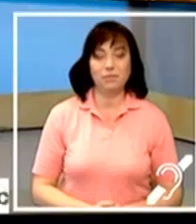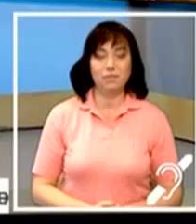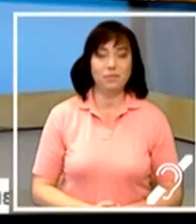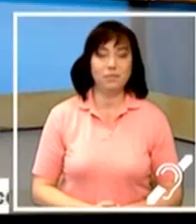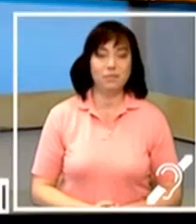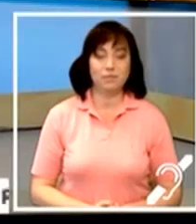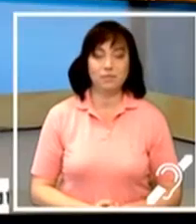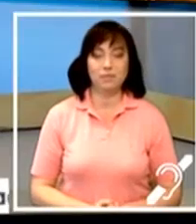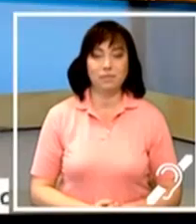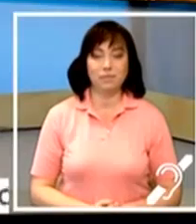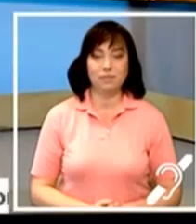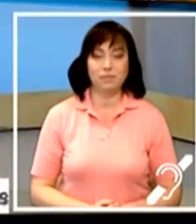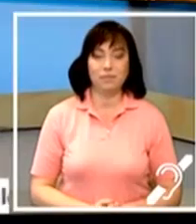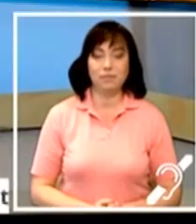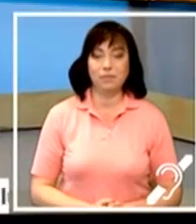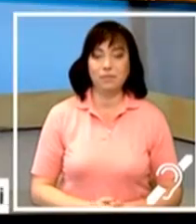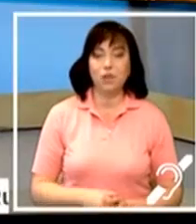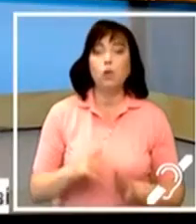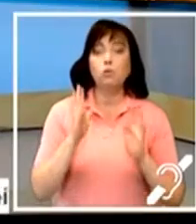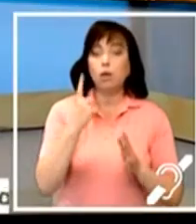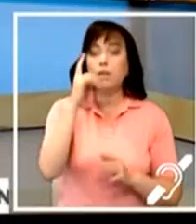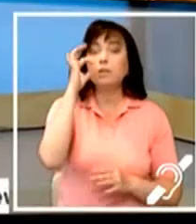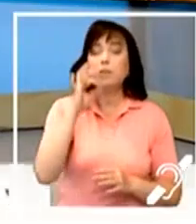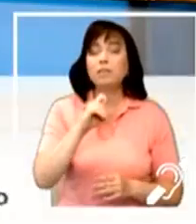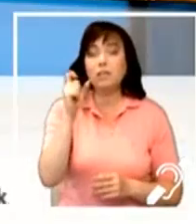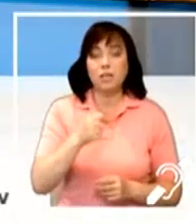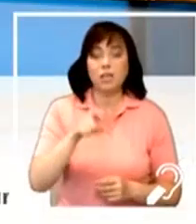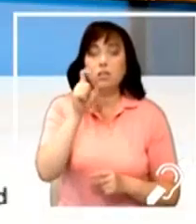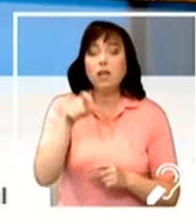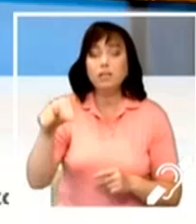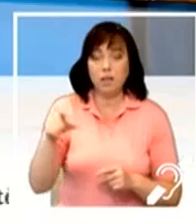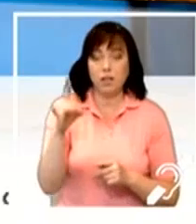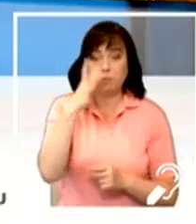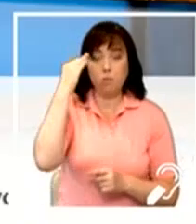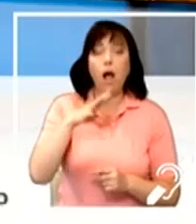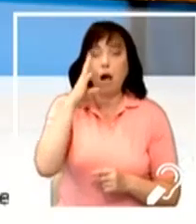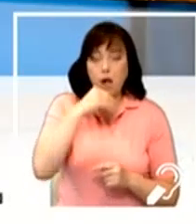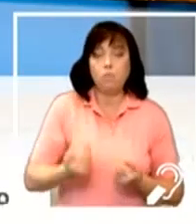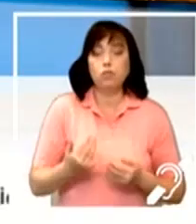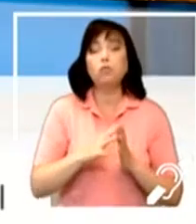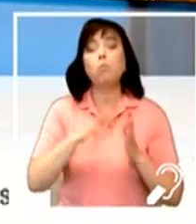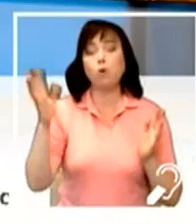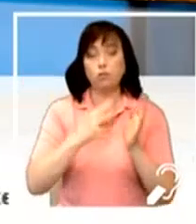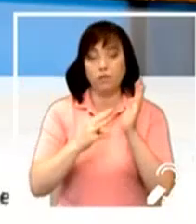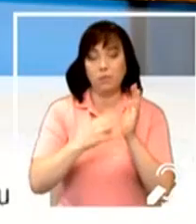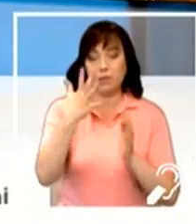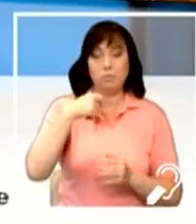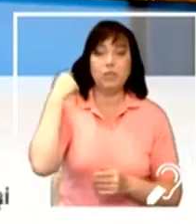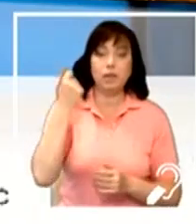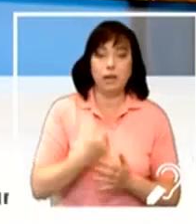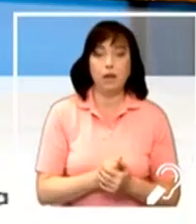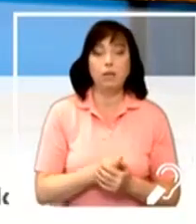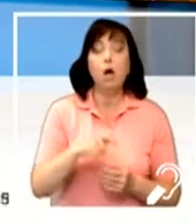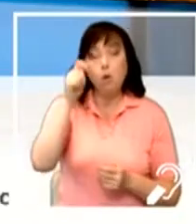Mihaela, îți mulțumim, continuăm telejurnalul. Doar 1% dintre cetățenii Republicii Moldova ajung să trăiască mai mult de 85 de